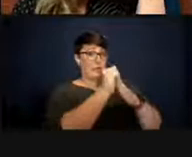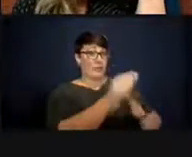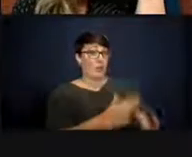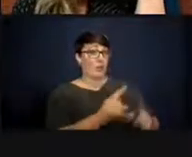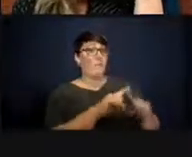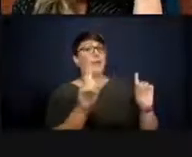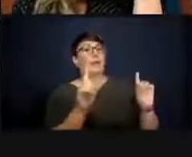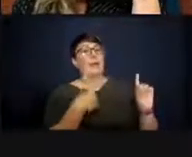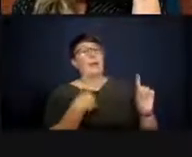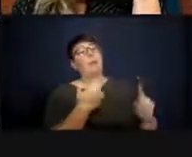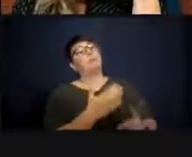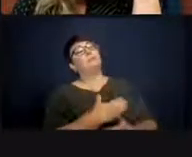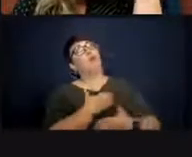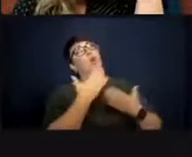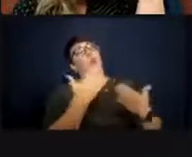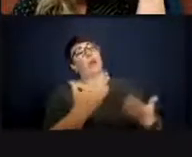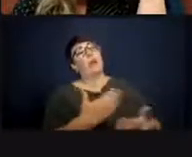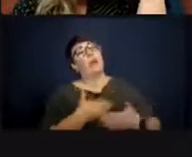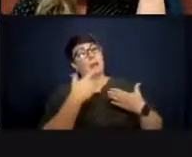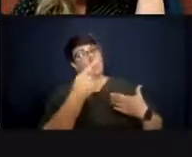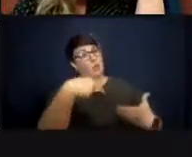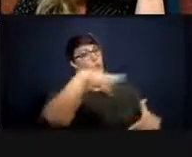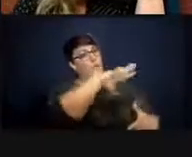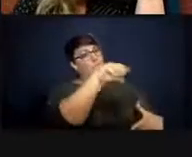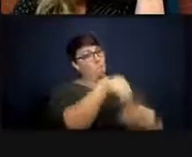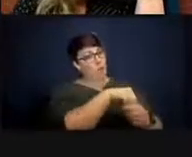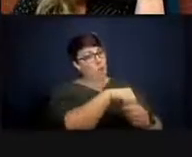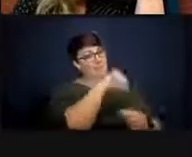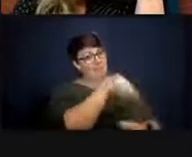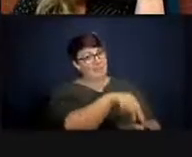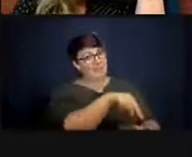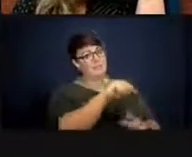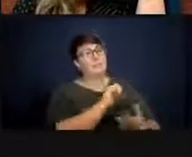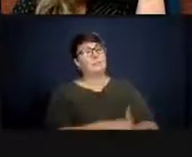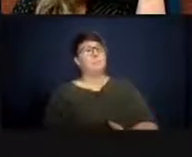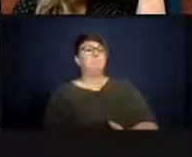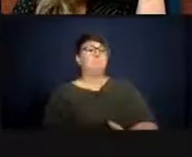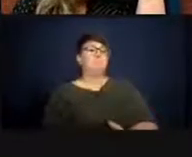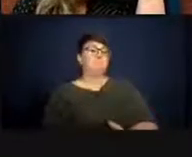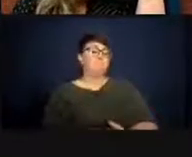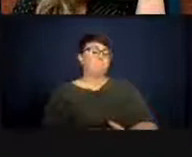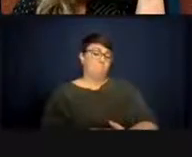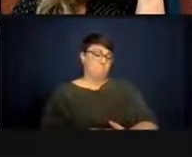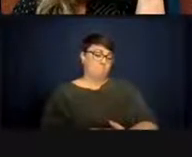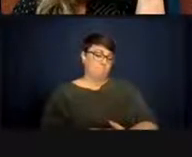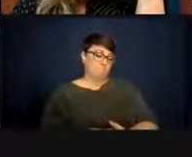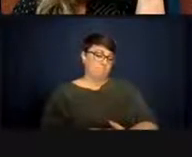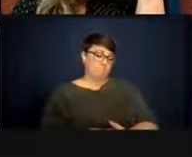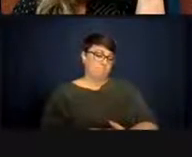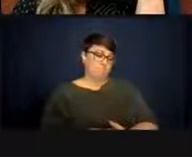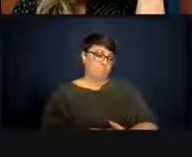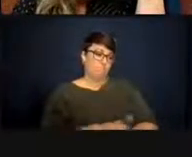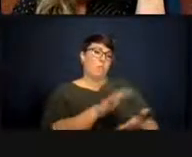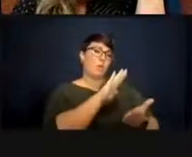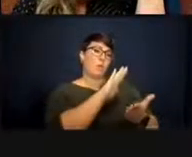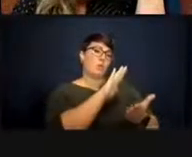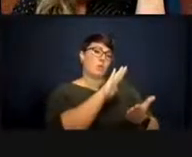Nina furaha kwamba wewe ni moja wa viongozi wa mpango huu.